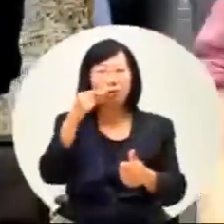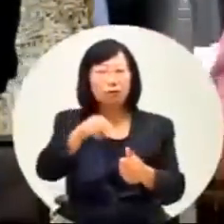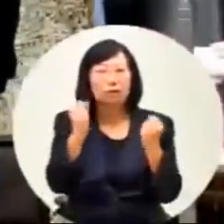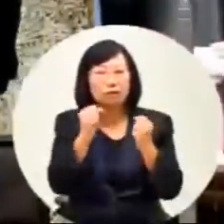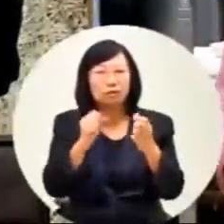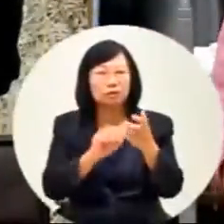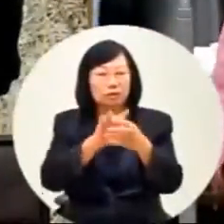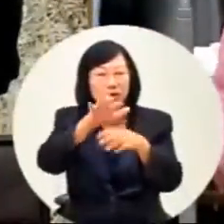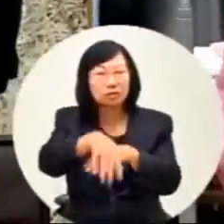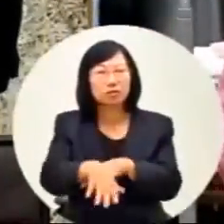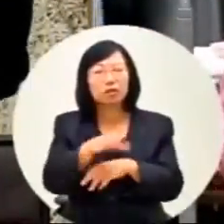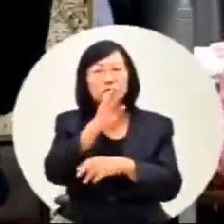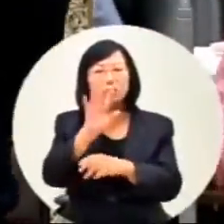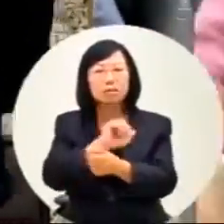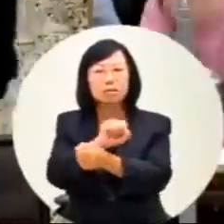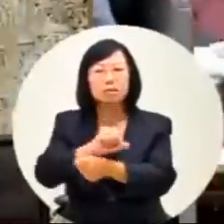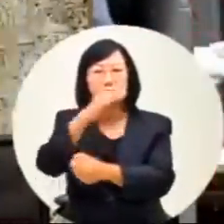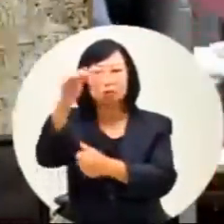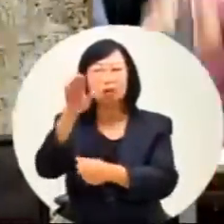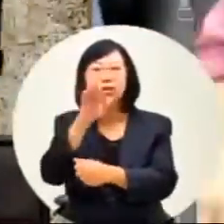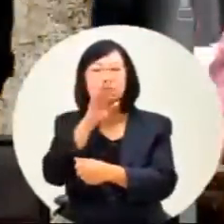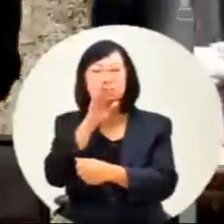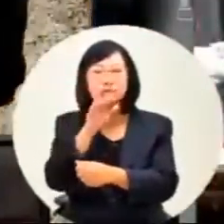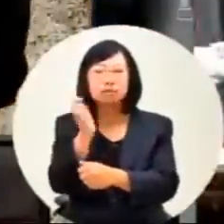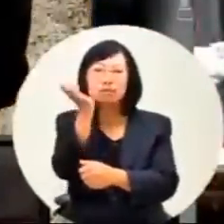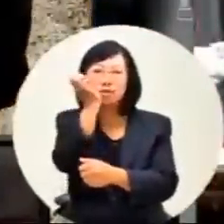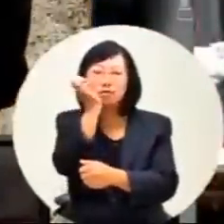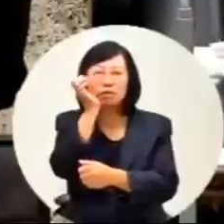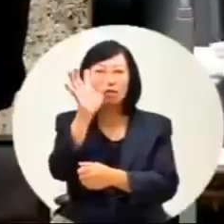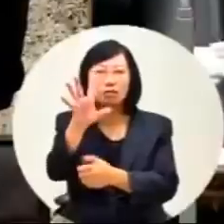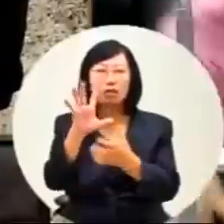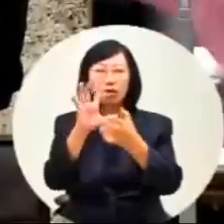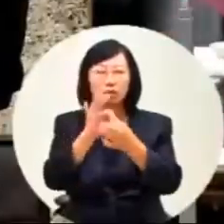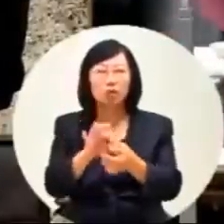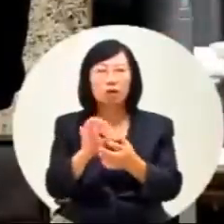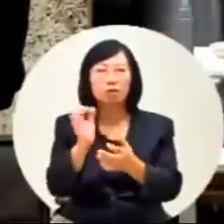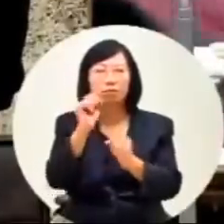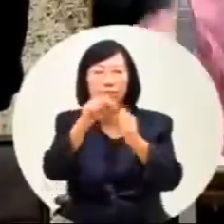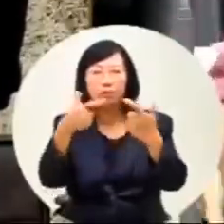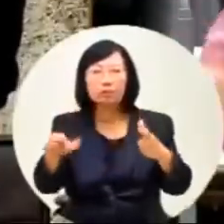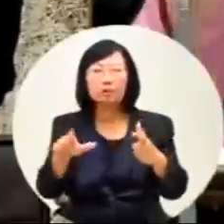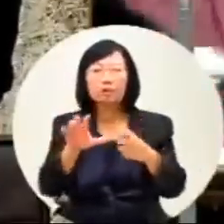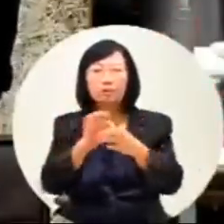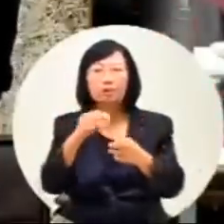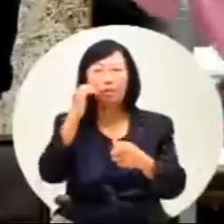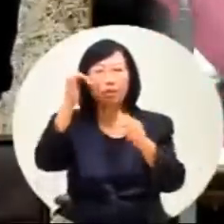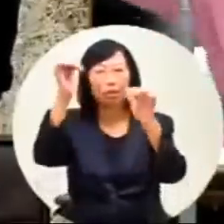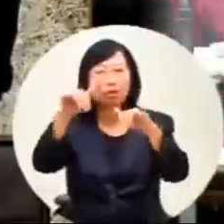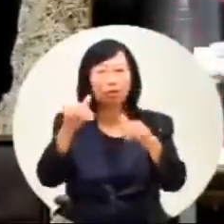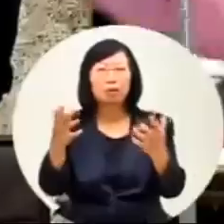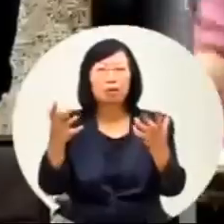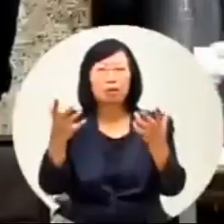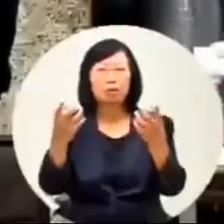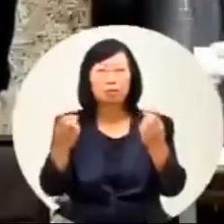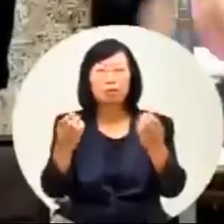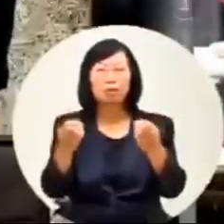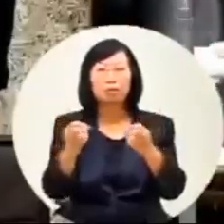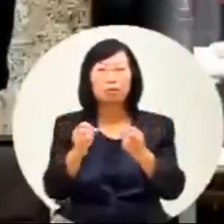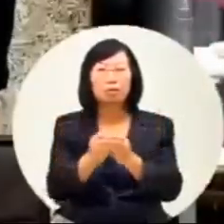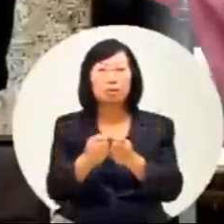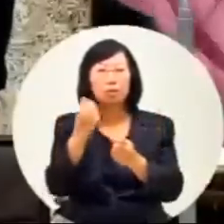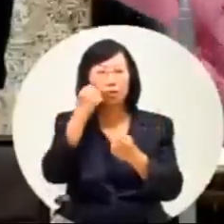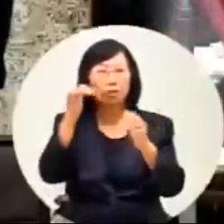刷是高楼旧，因为盖半山无同款，所以若落雨水大降的时阵，不大水的时